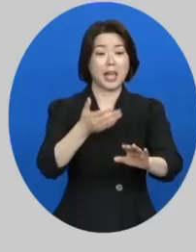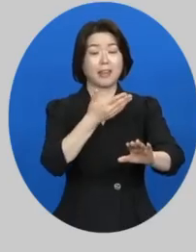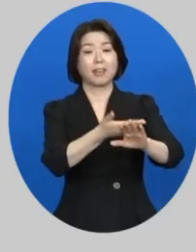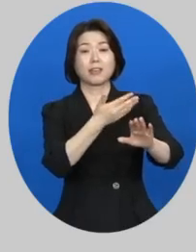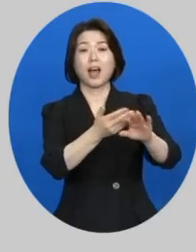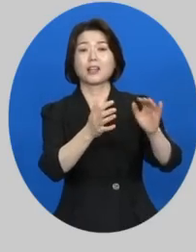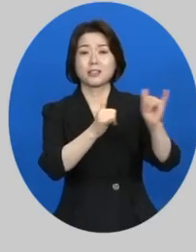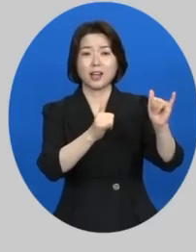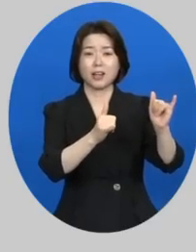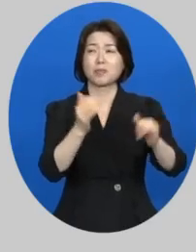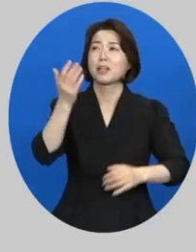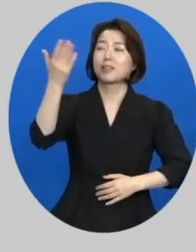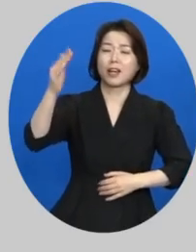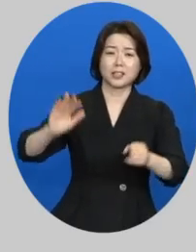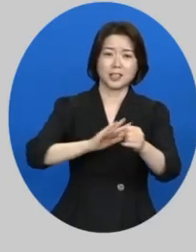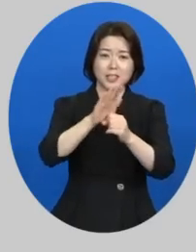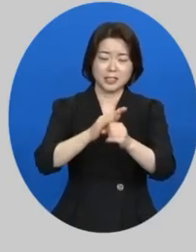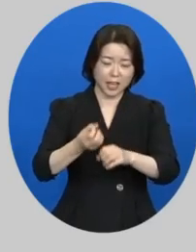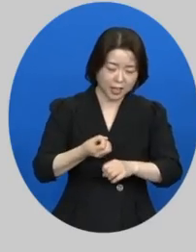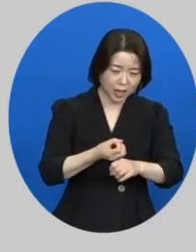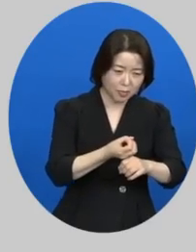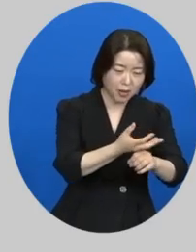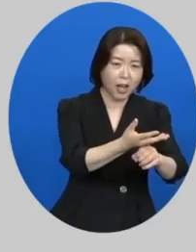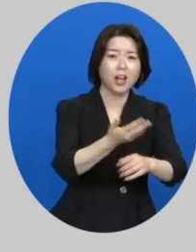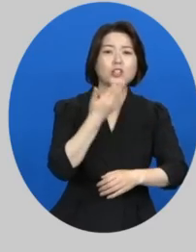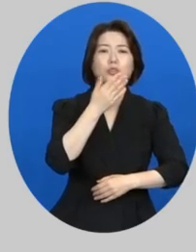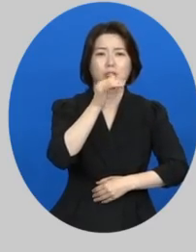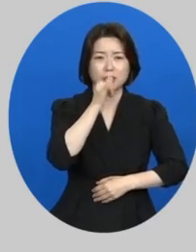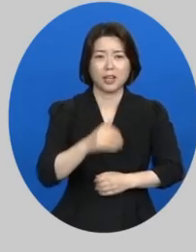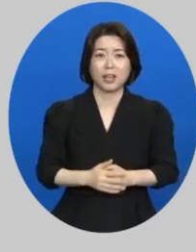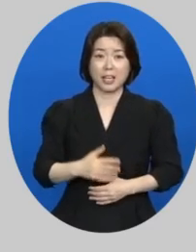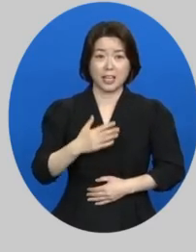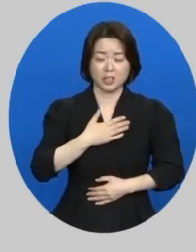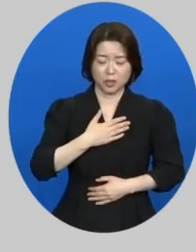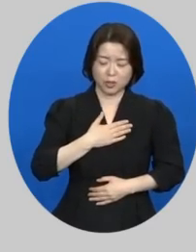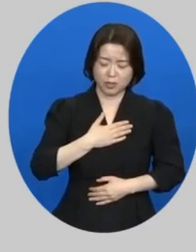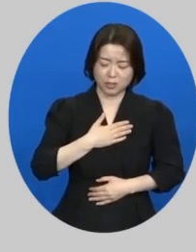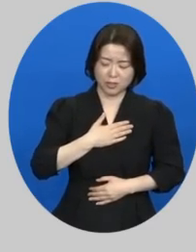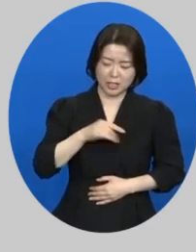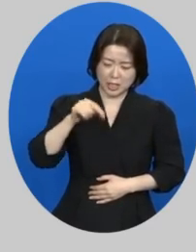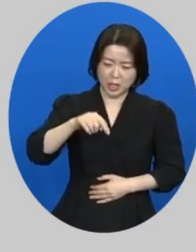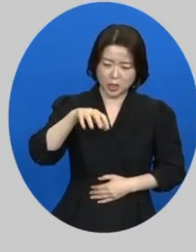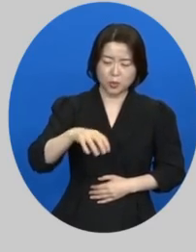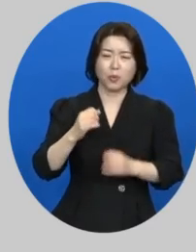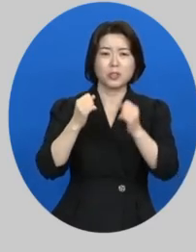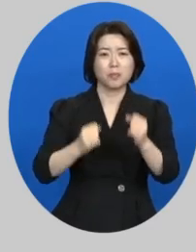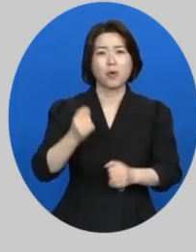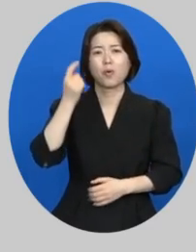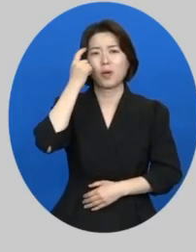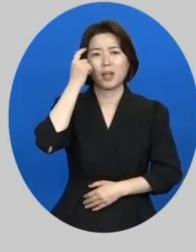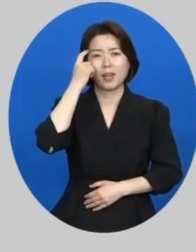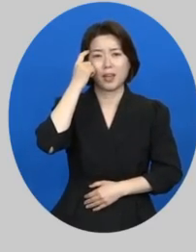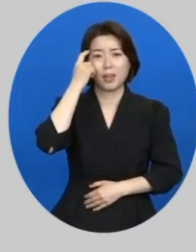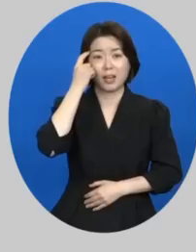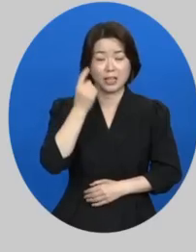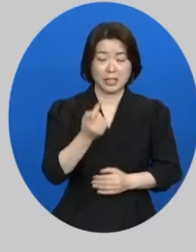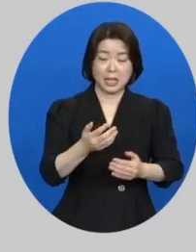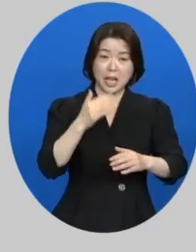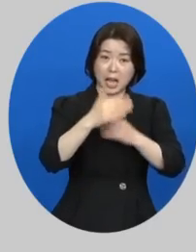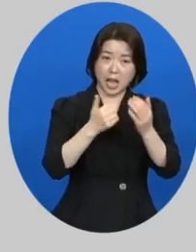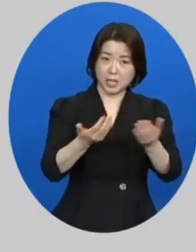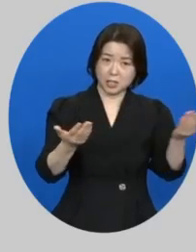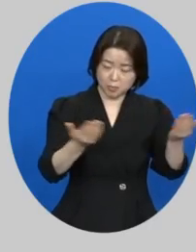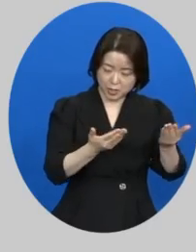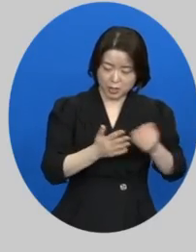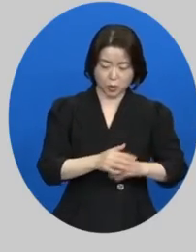이들이 당신의 사랑을 받을 수 있도록. 저는 왜 이곳에 있습니까? 사역이나